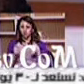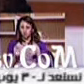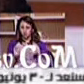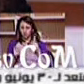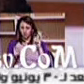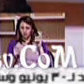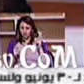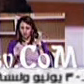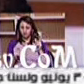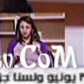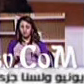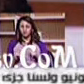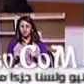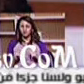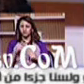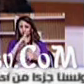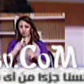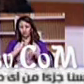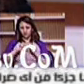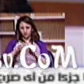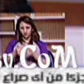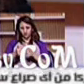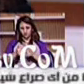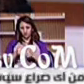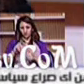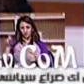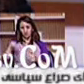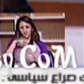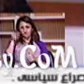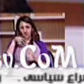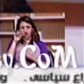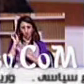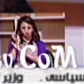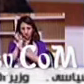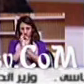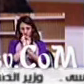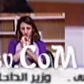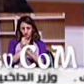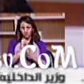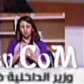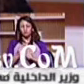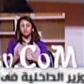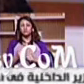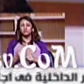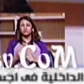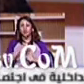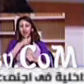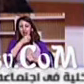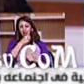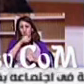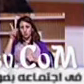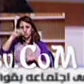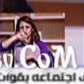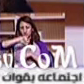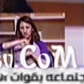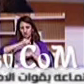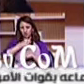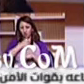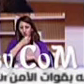المؤتمر كان وانتم كنتوا موجودين قناه المحور كانت موجوده فيه كان في مركز اعداد القاض في العجوزه وده كان